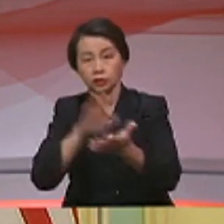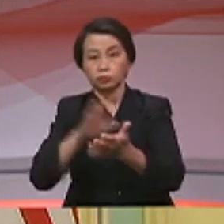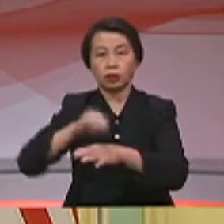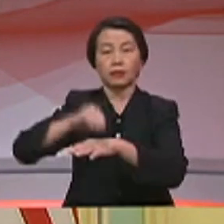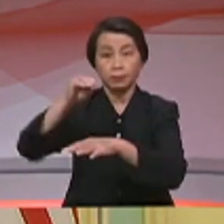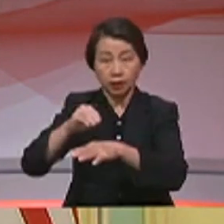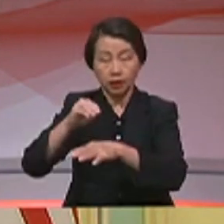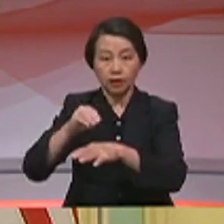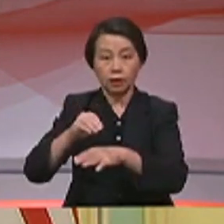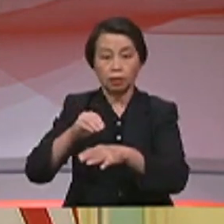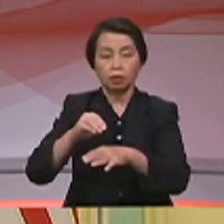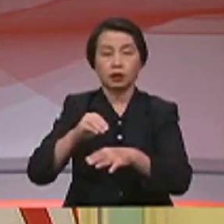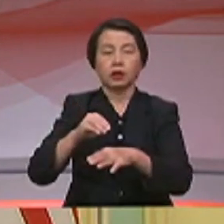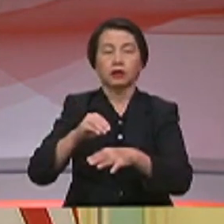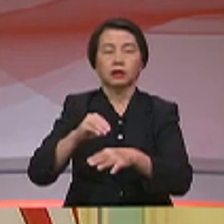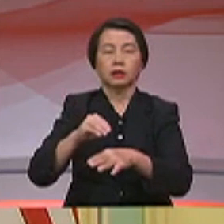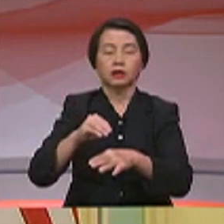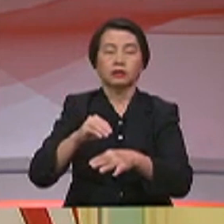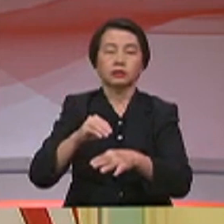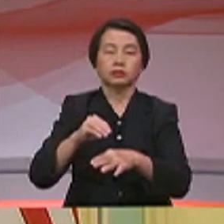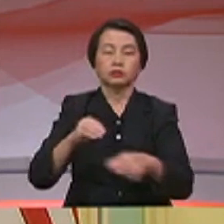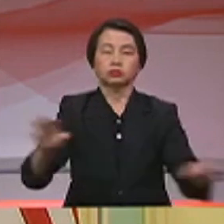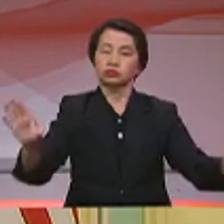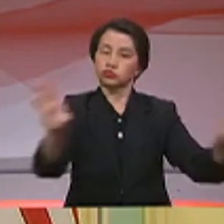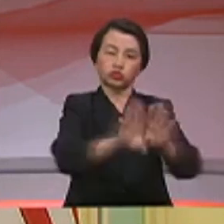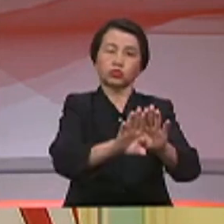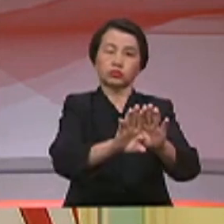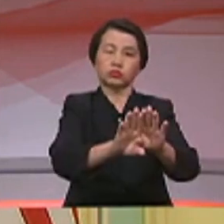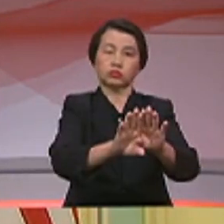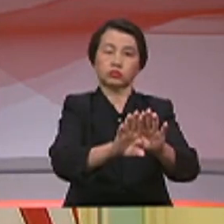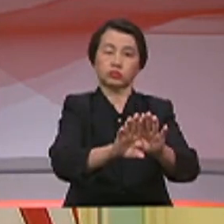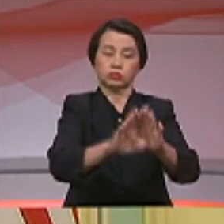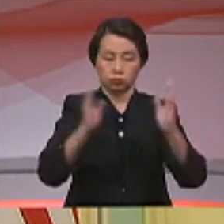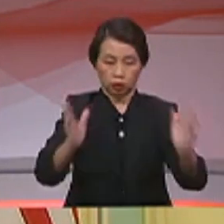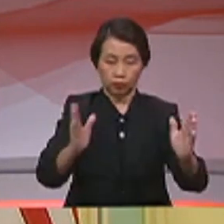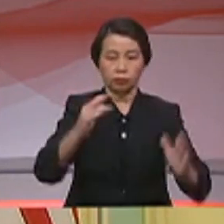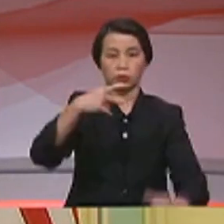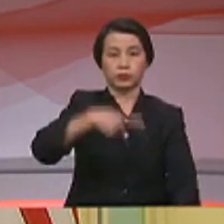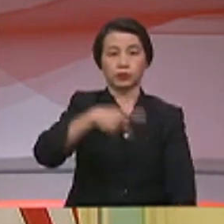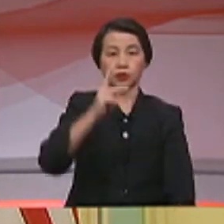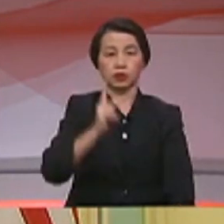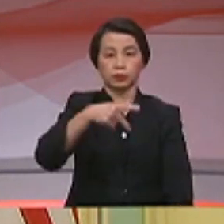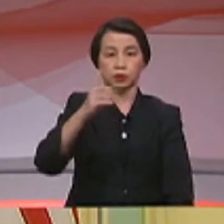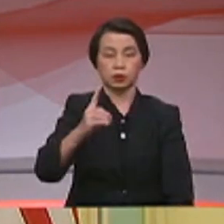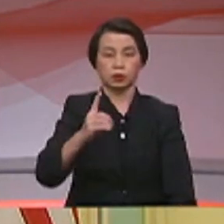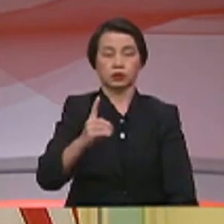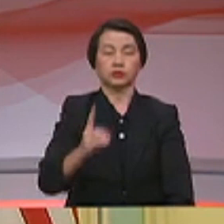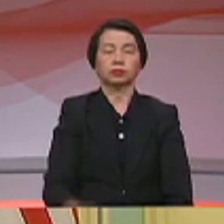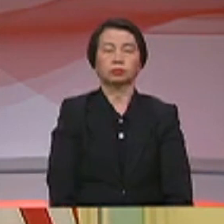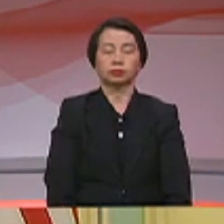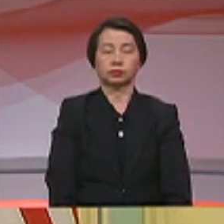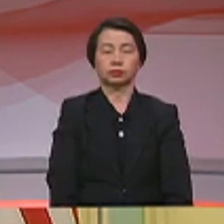menengah, pra-universiti dan sebagainya ditutup sepanjang tempoh PKPD secara pentadbiran